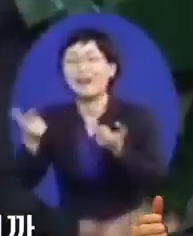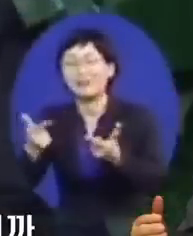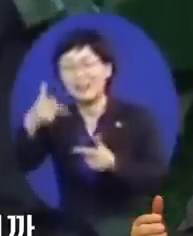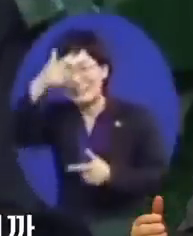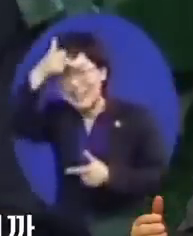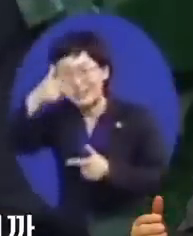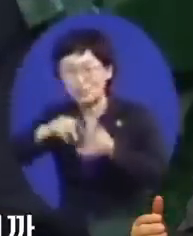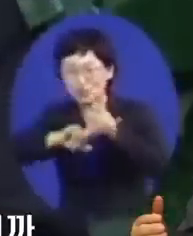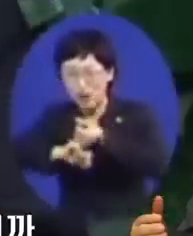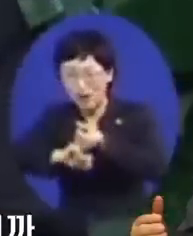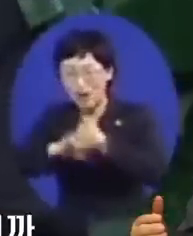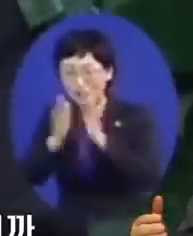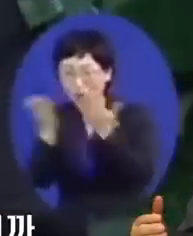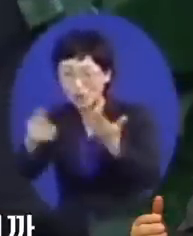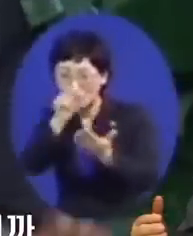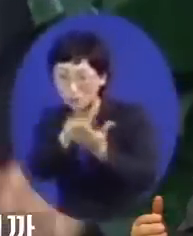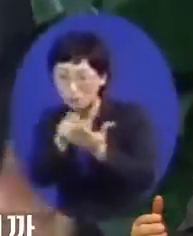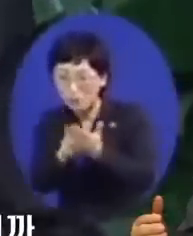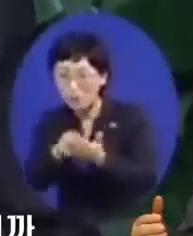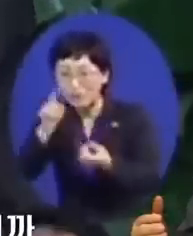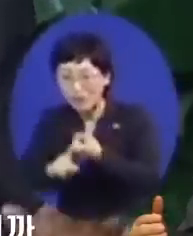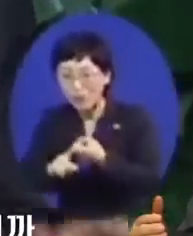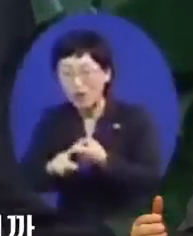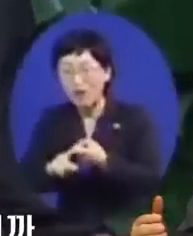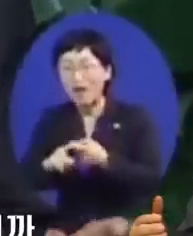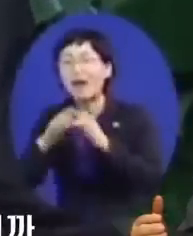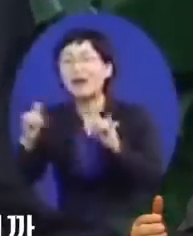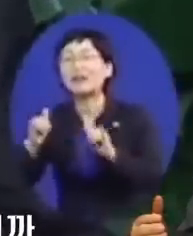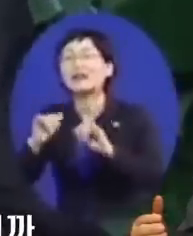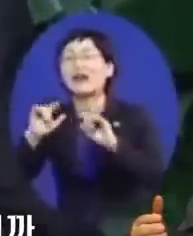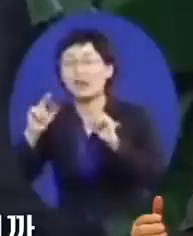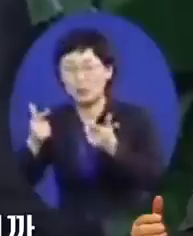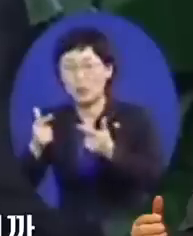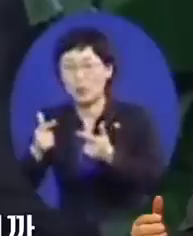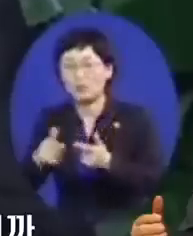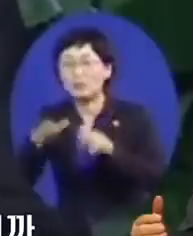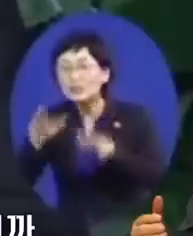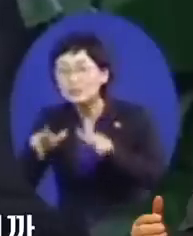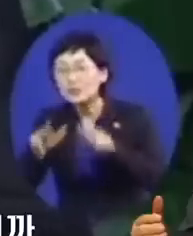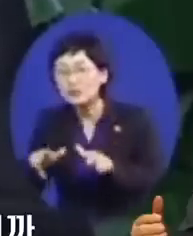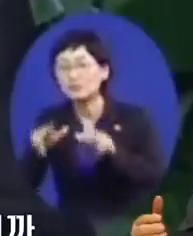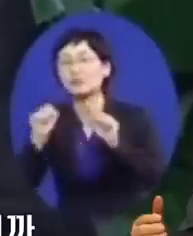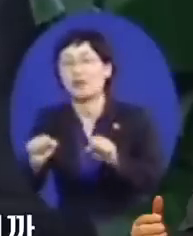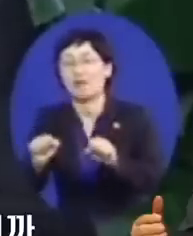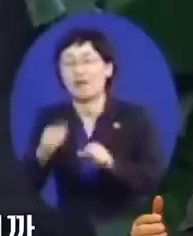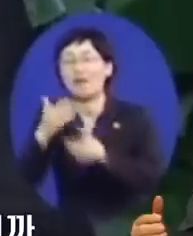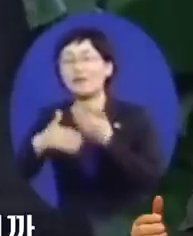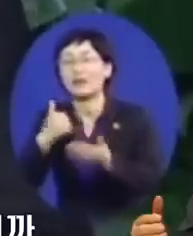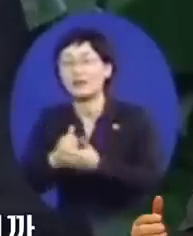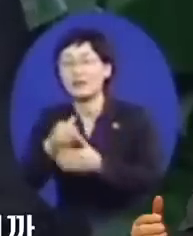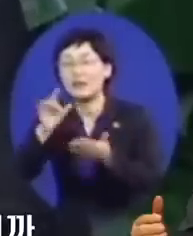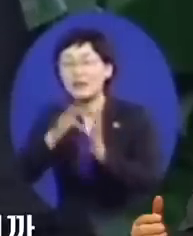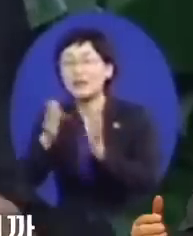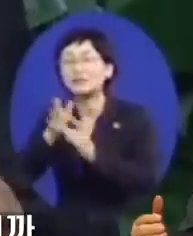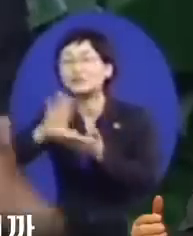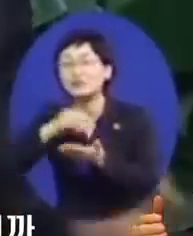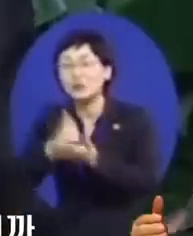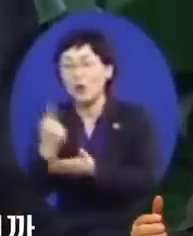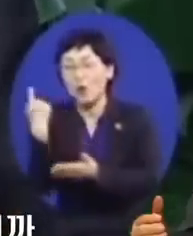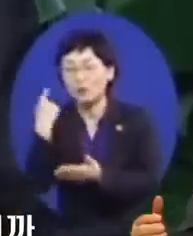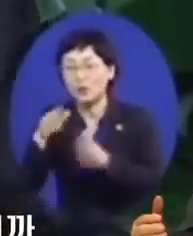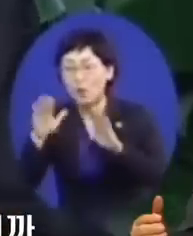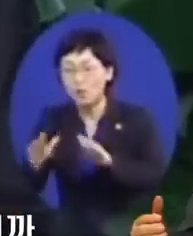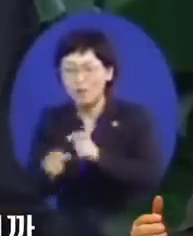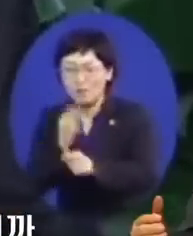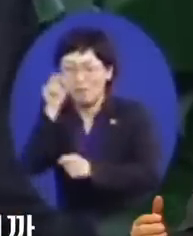기록되어 있는 옛날의 하나님 아닙니다. 시방 우리와 같이 살아계신 것입니다. 예수 그리스도는 어제나 오늘이나